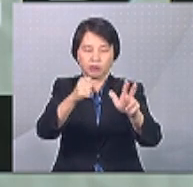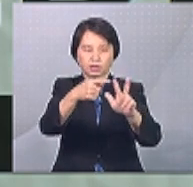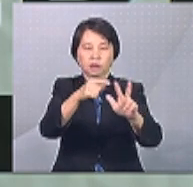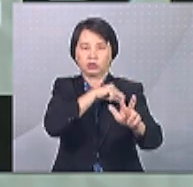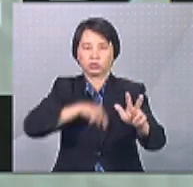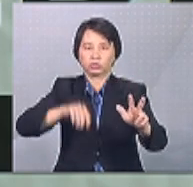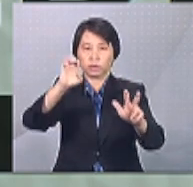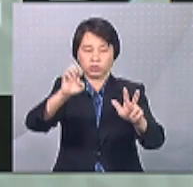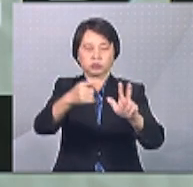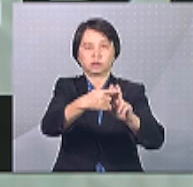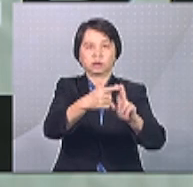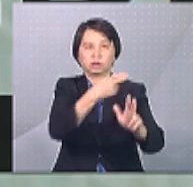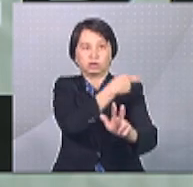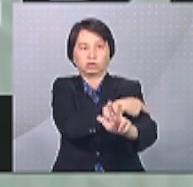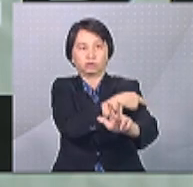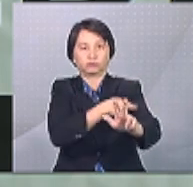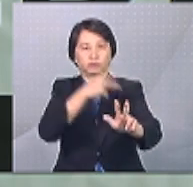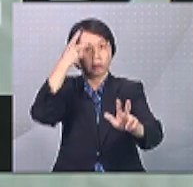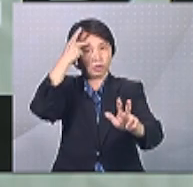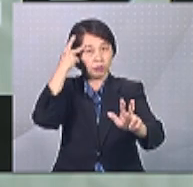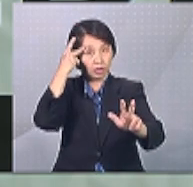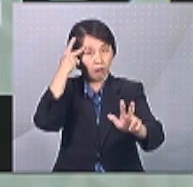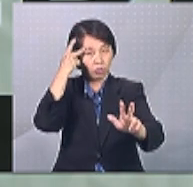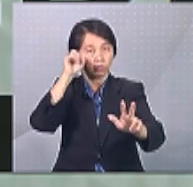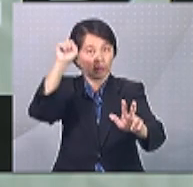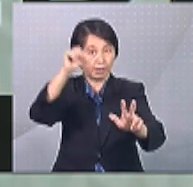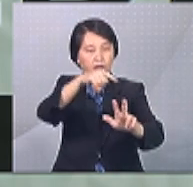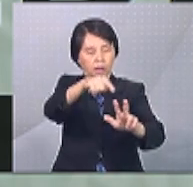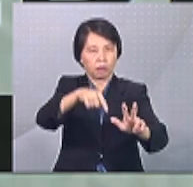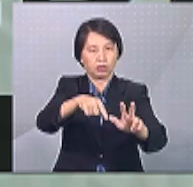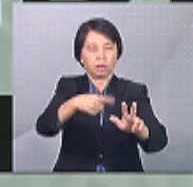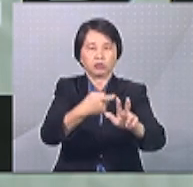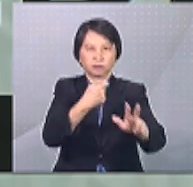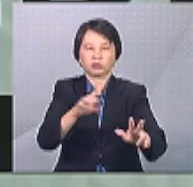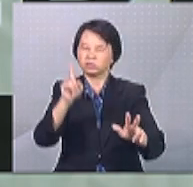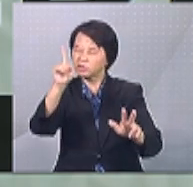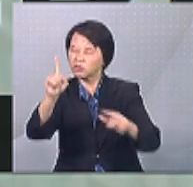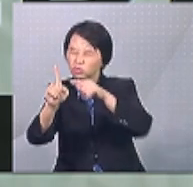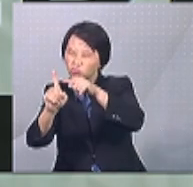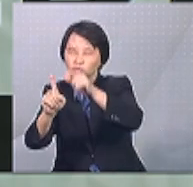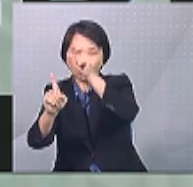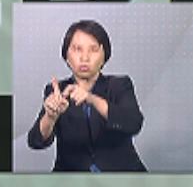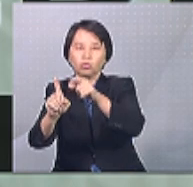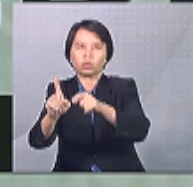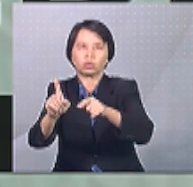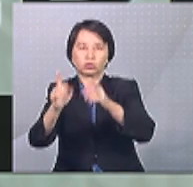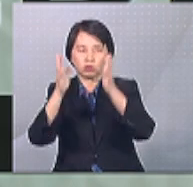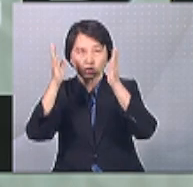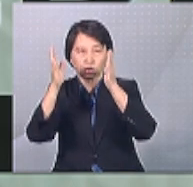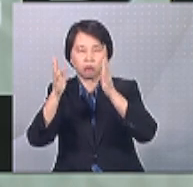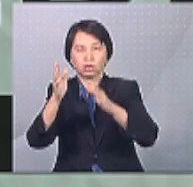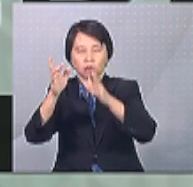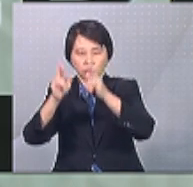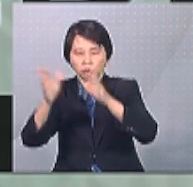E2 dan juga Hospital Keningau. Jadi daripada asal dia pada salah seorang pada warga kita yang daftar dan